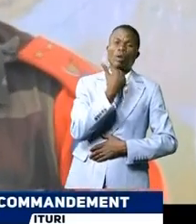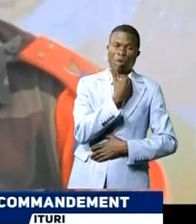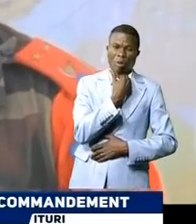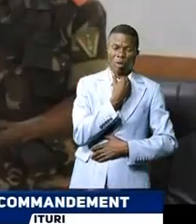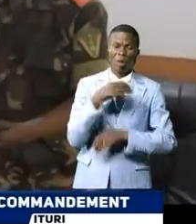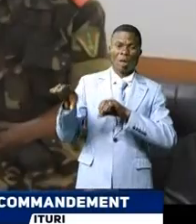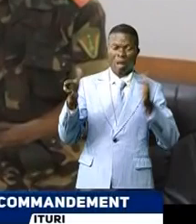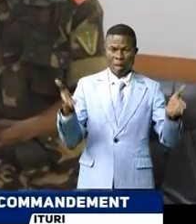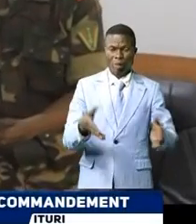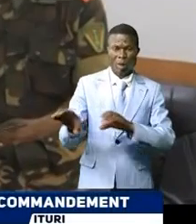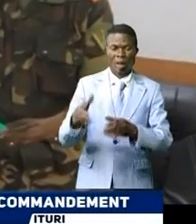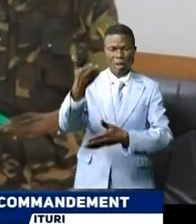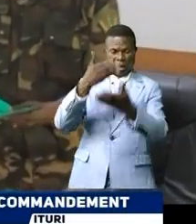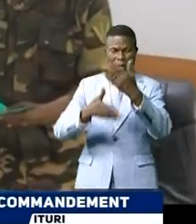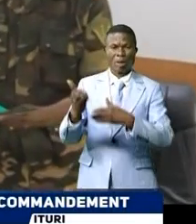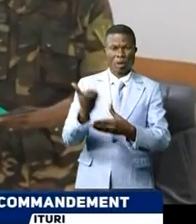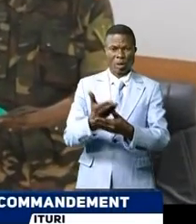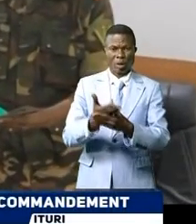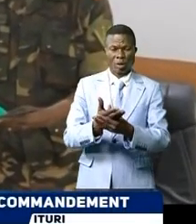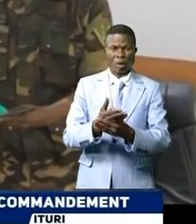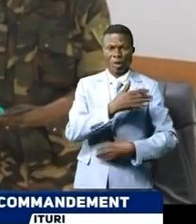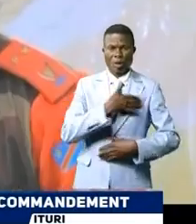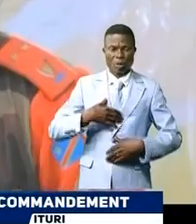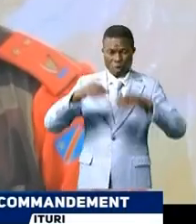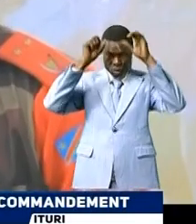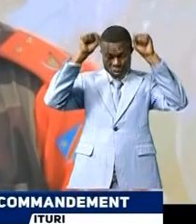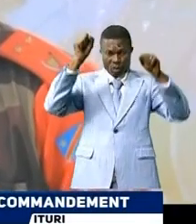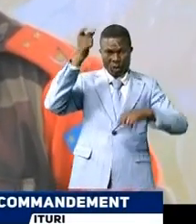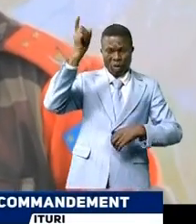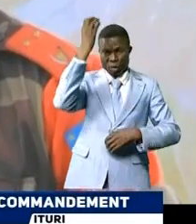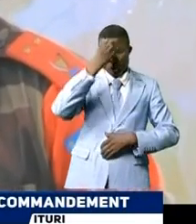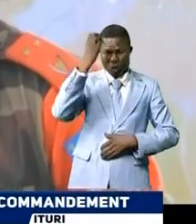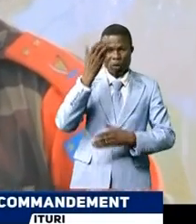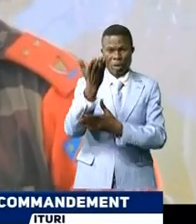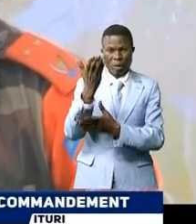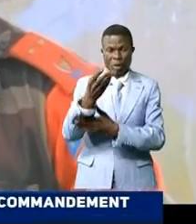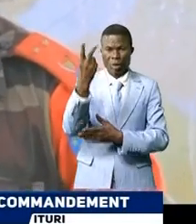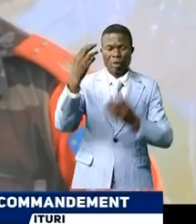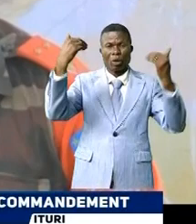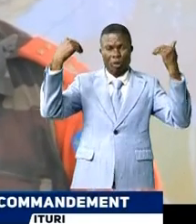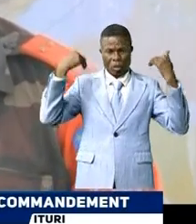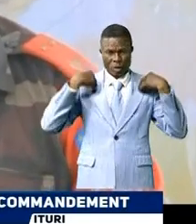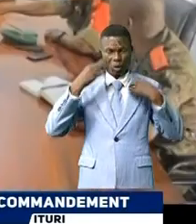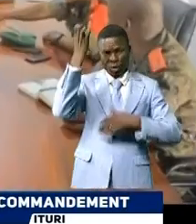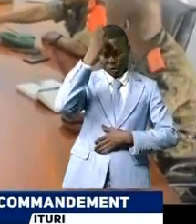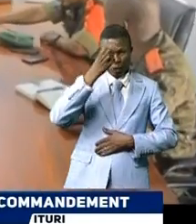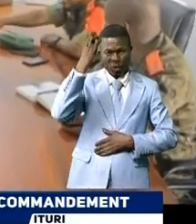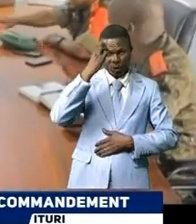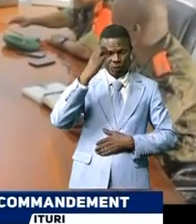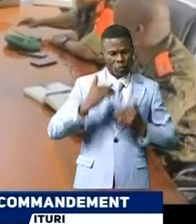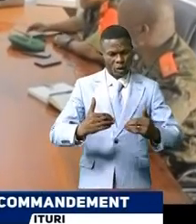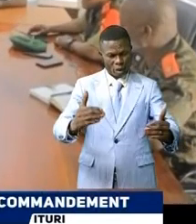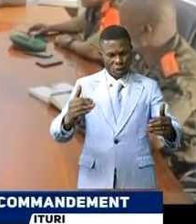la cérémonie de remise et reprise au nom du chef d'état-major général d'appeler les deux officiers généraux à